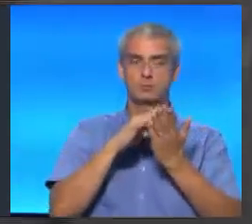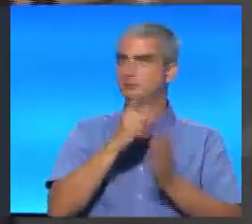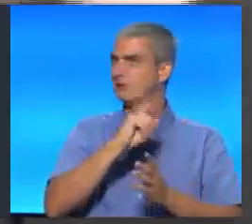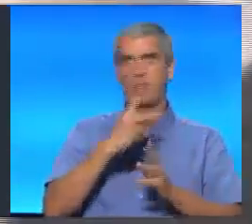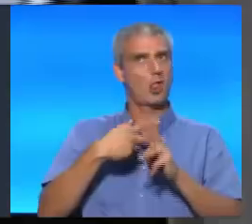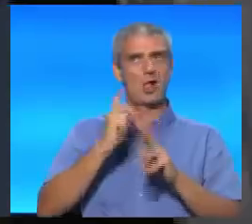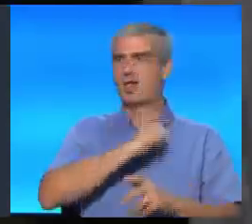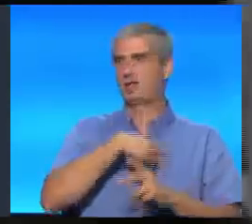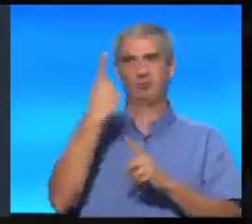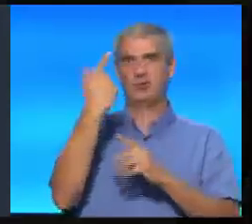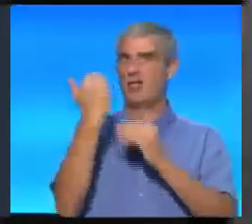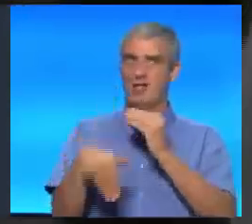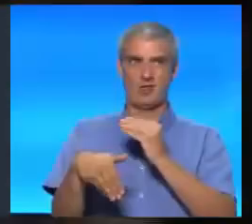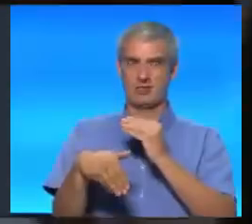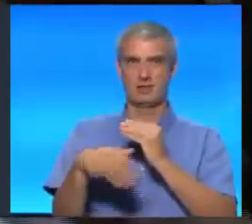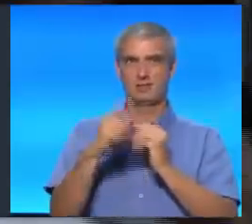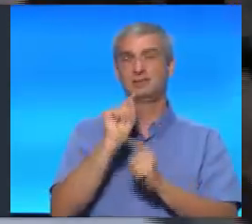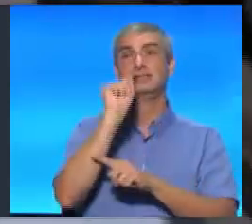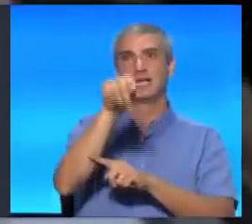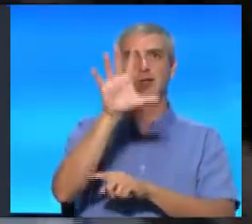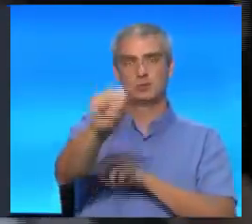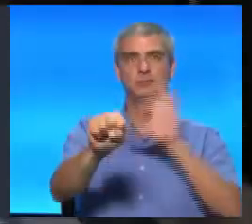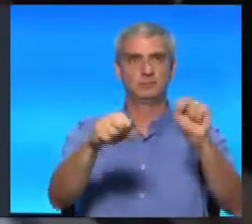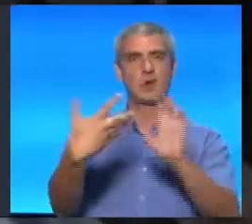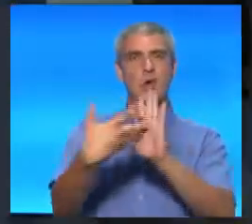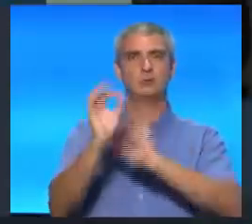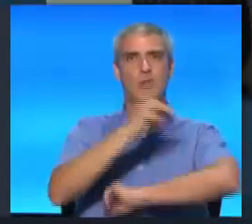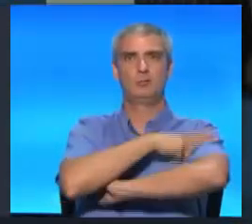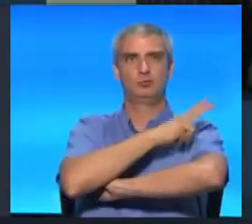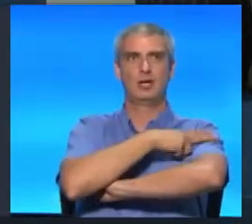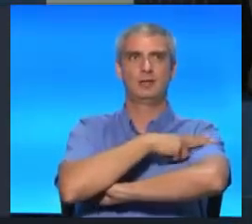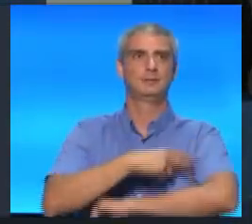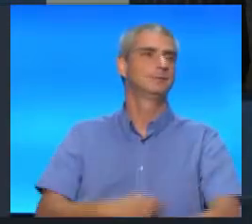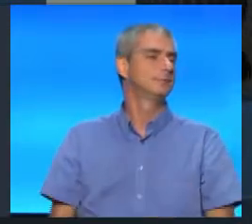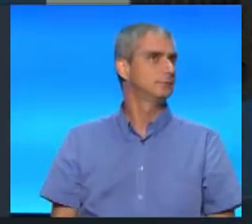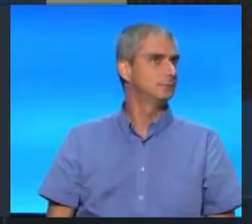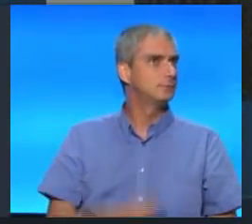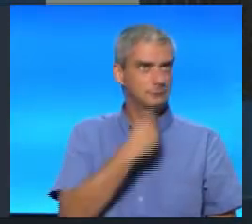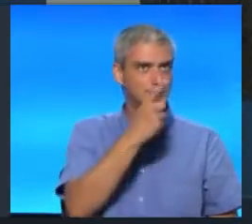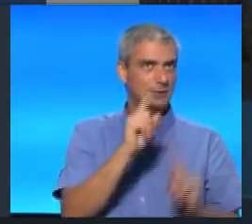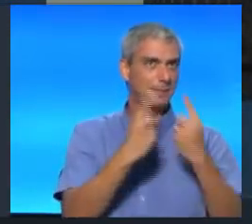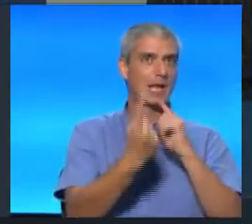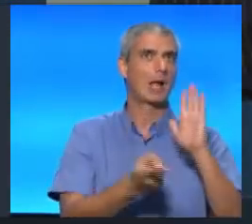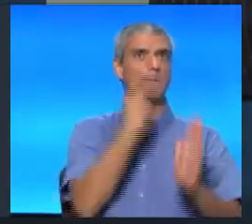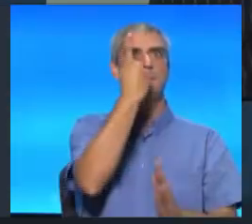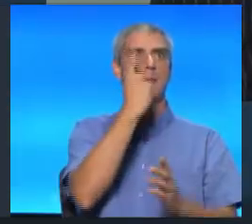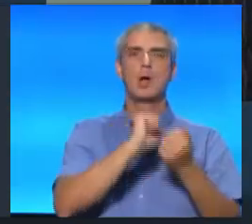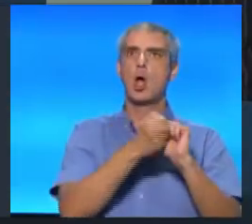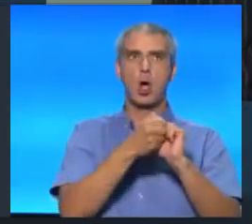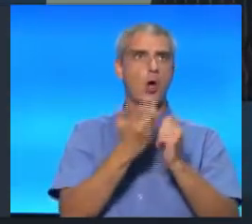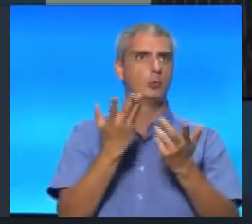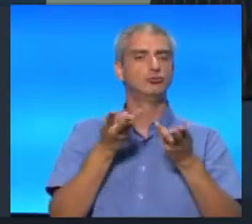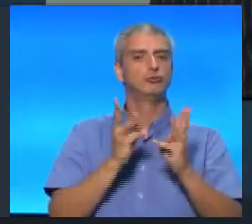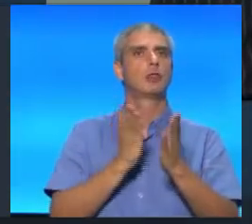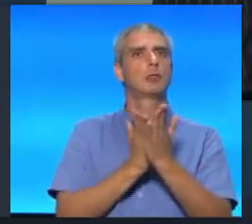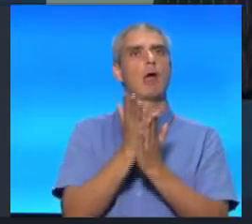הרשות האחרונה שאליה יגיעו חוקרי המשטרה. אז האם מדובר במקרה חד פעמי או שמא מדובר בשיטה